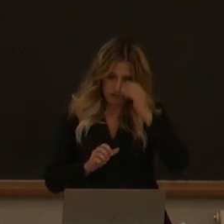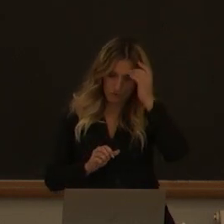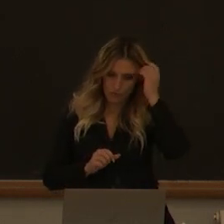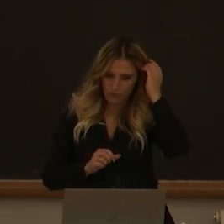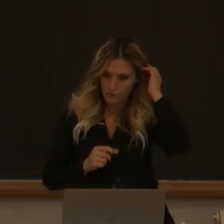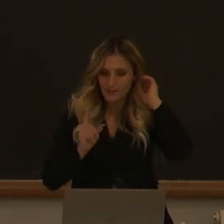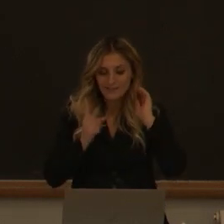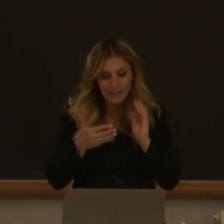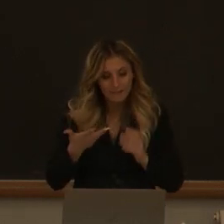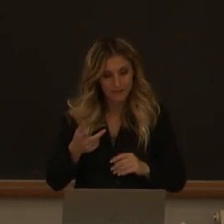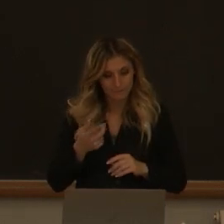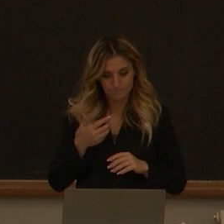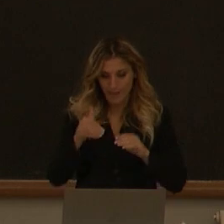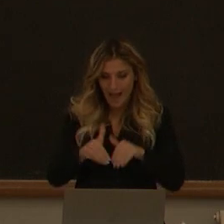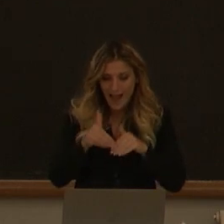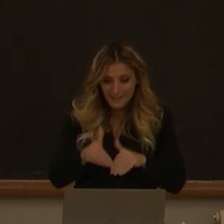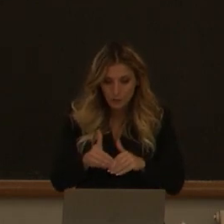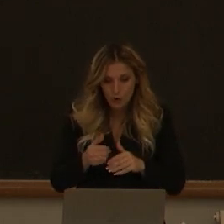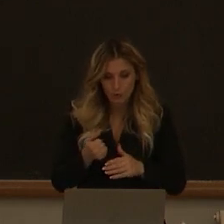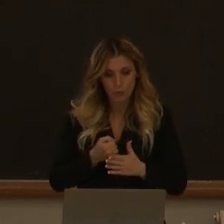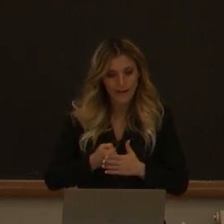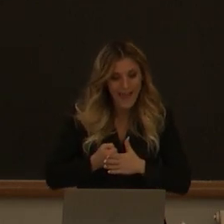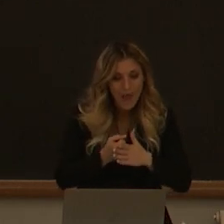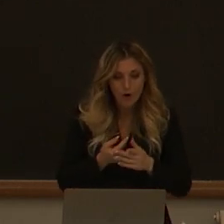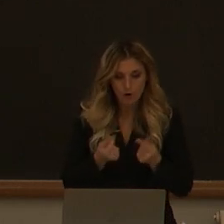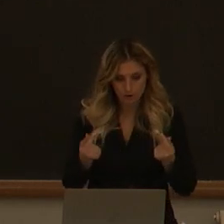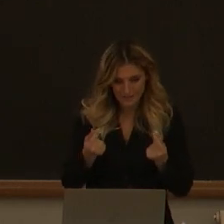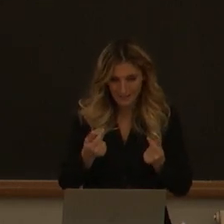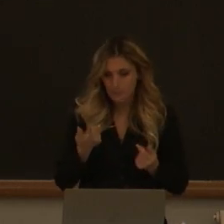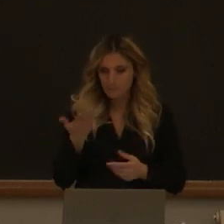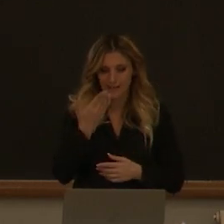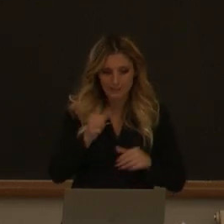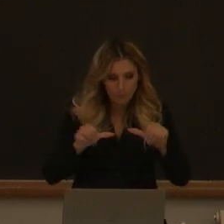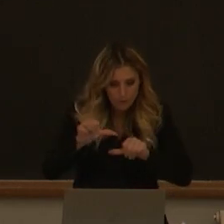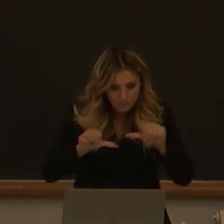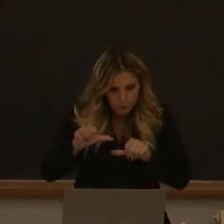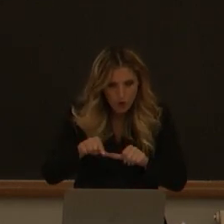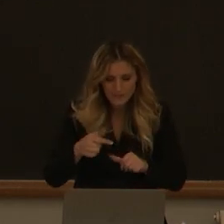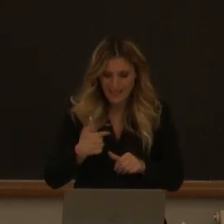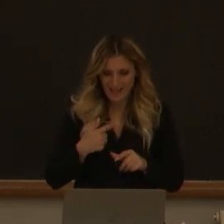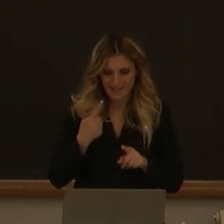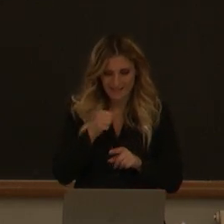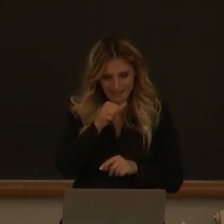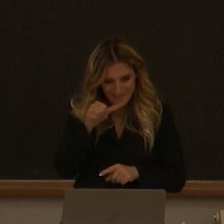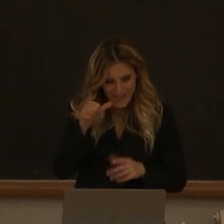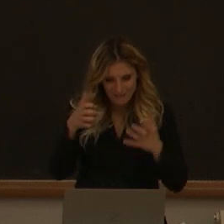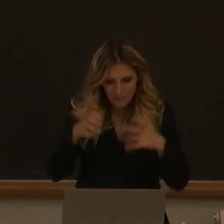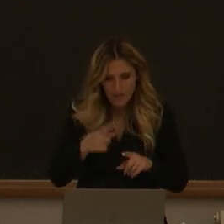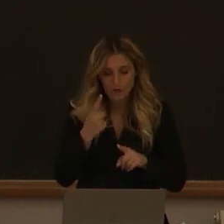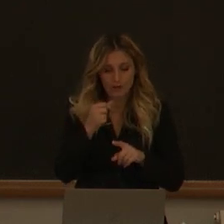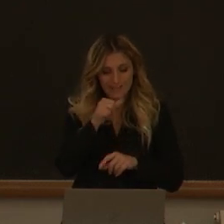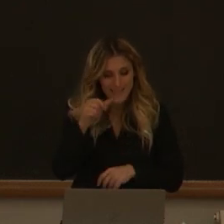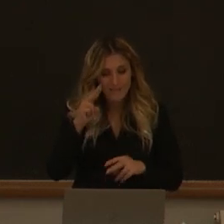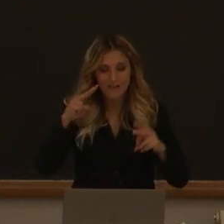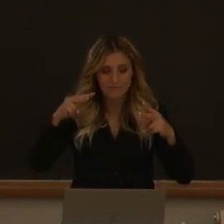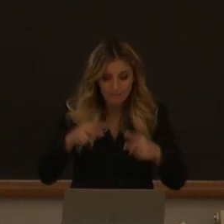introdurre in agricoltura e gestione sostenibile dei patogeni, dei parassiti, e di fatto andare a verificare gli